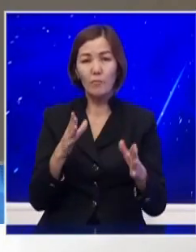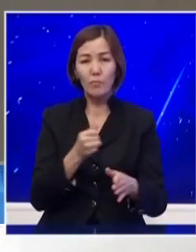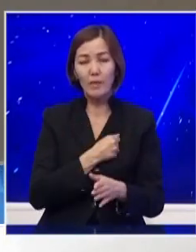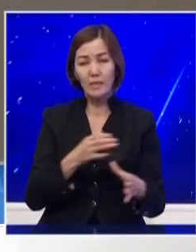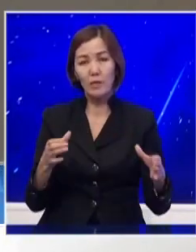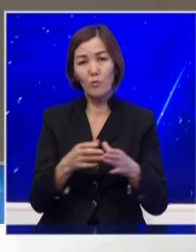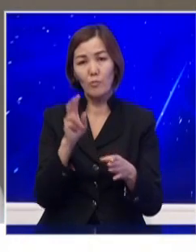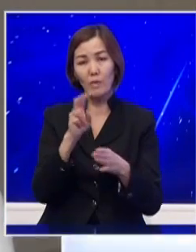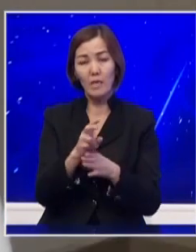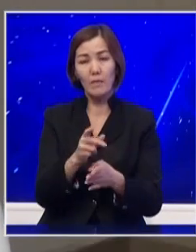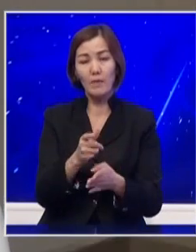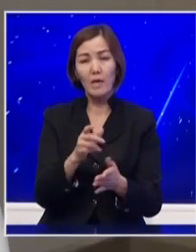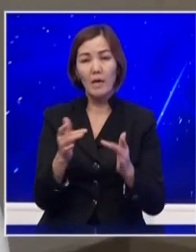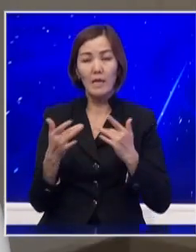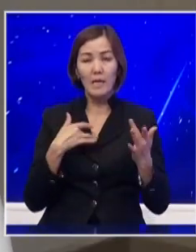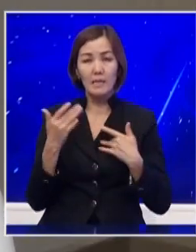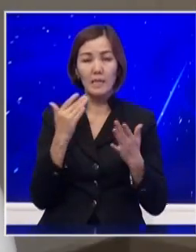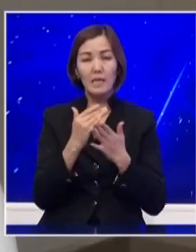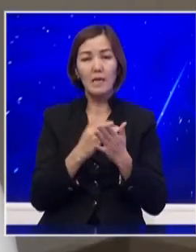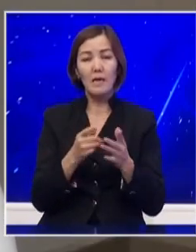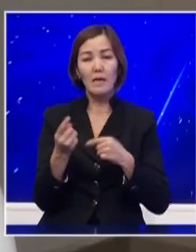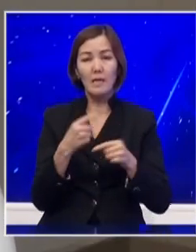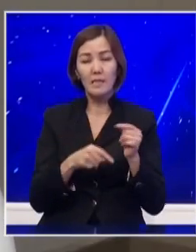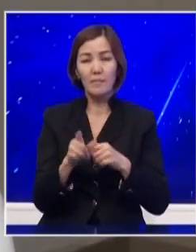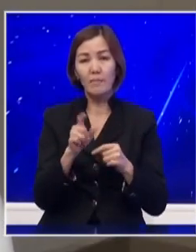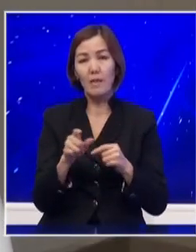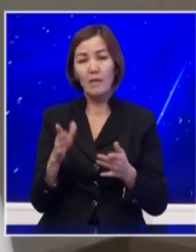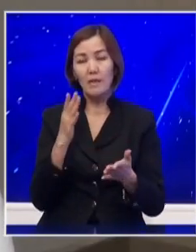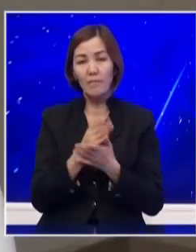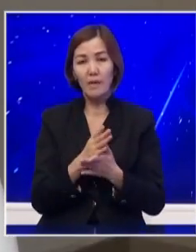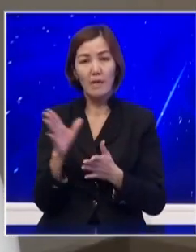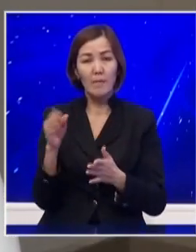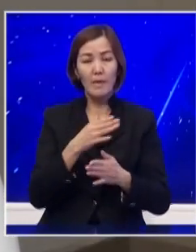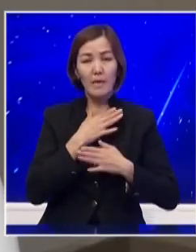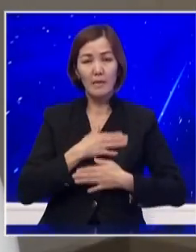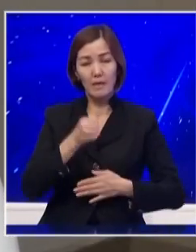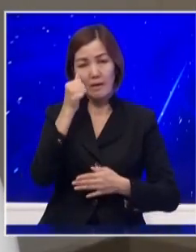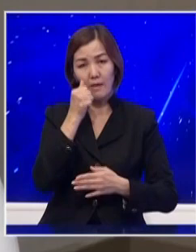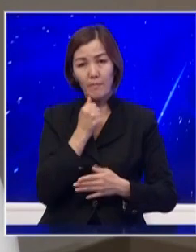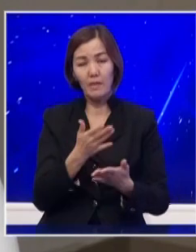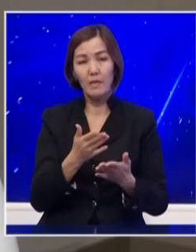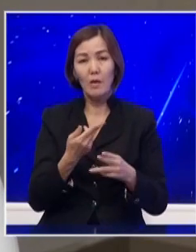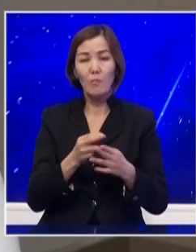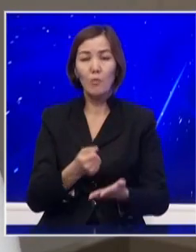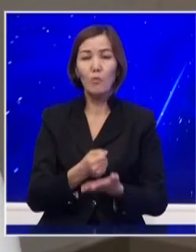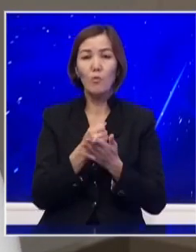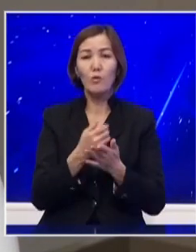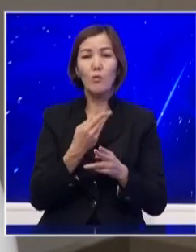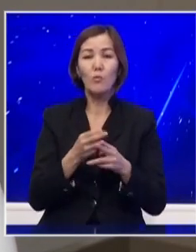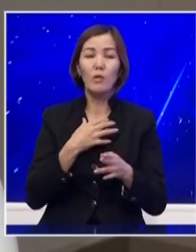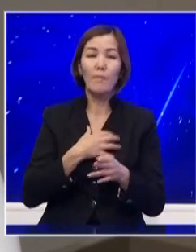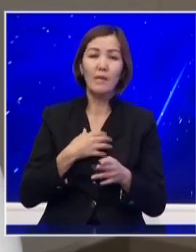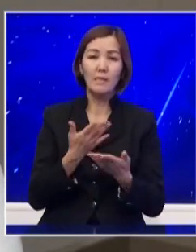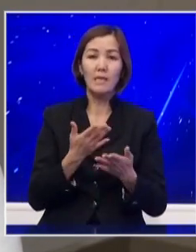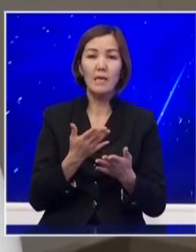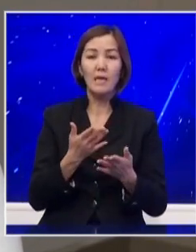қолдау білдіруге келді. Жергілікті депутаттар, кәсіпкерлер де бар. Барлығына ризашылығымды білдіремін. Бұл қолдау біз үшін өте